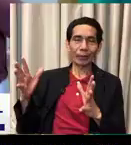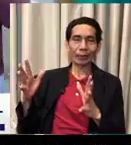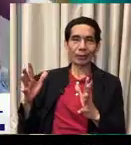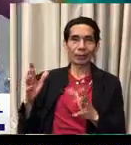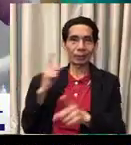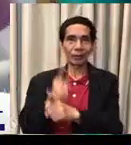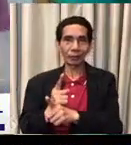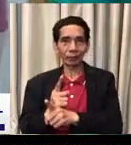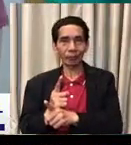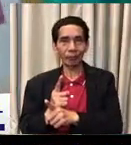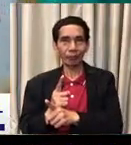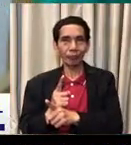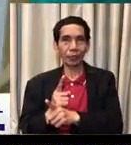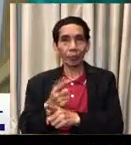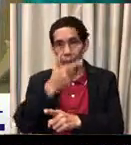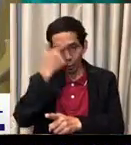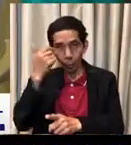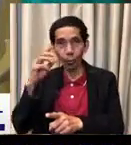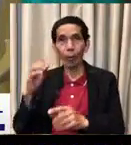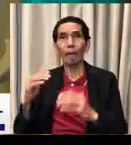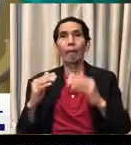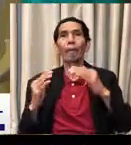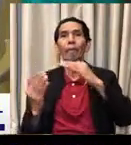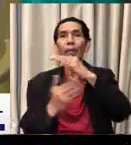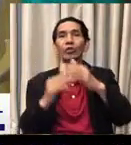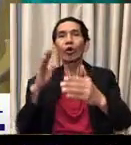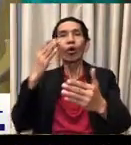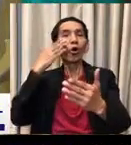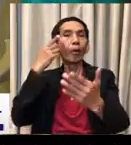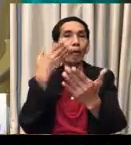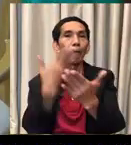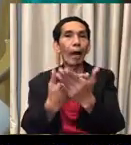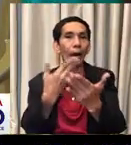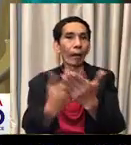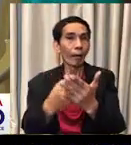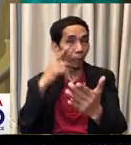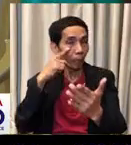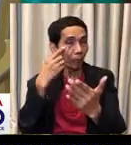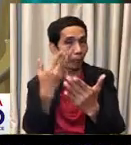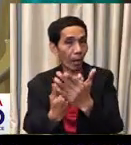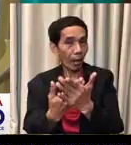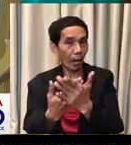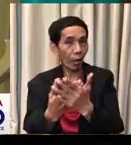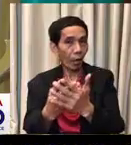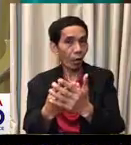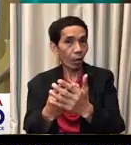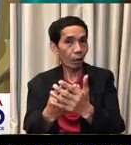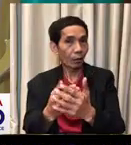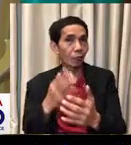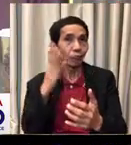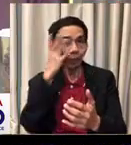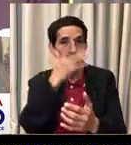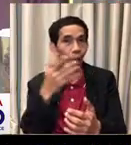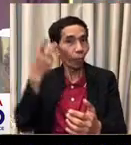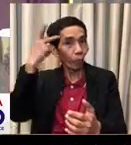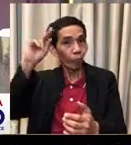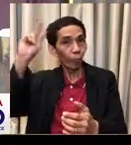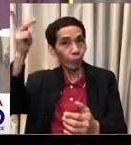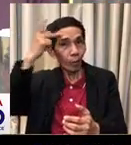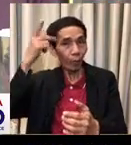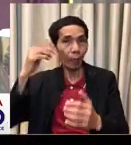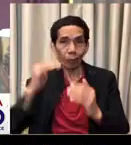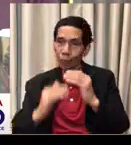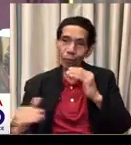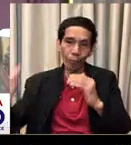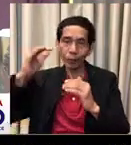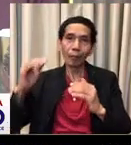exactly. Because we base it on facts. Di ba? Eh, masarap sa politiko mag-promote ng mga bata